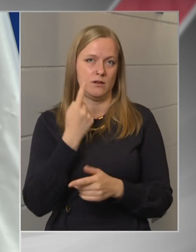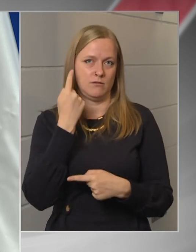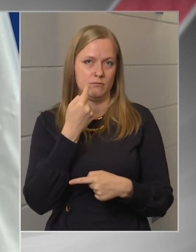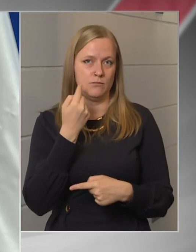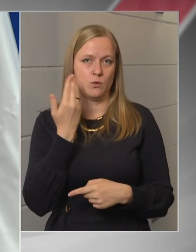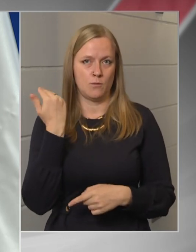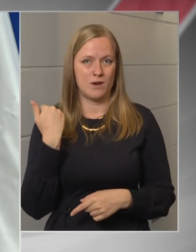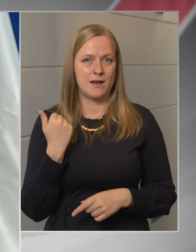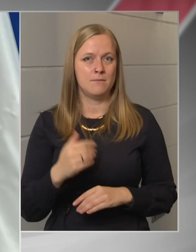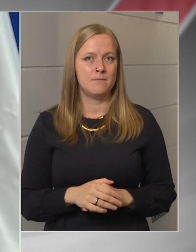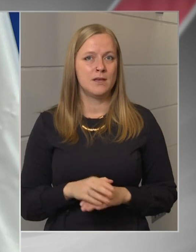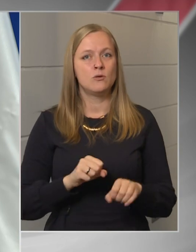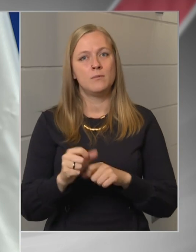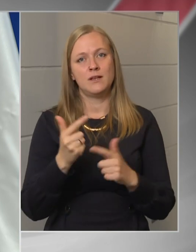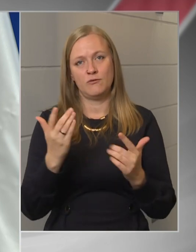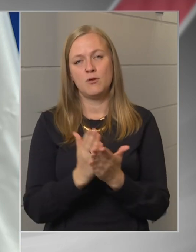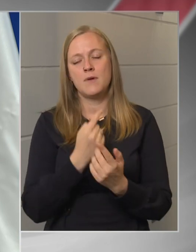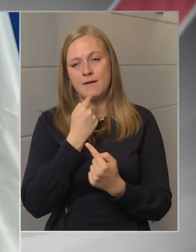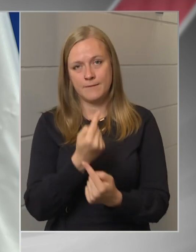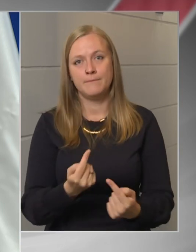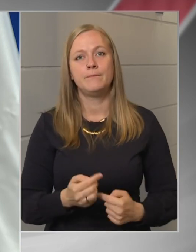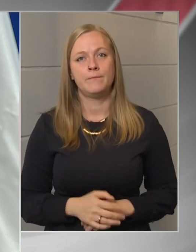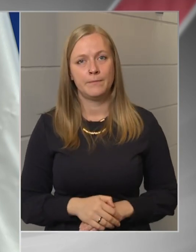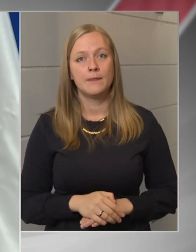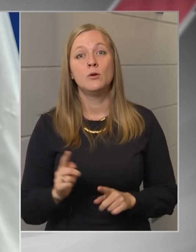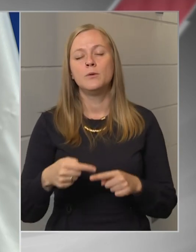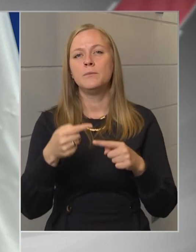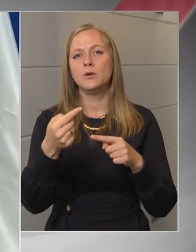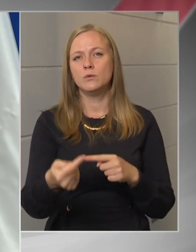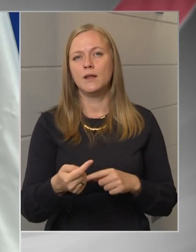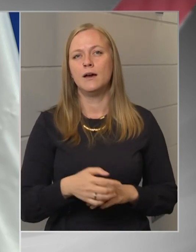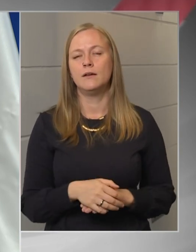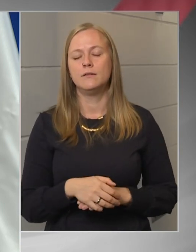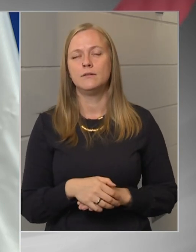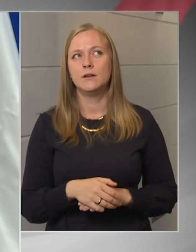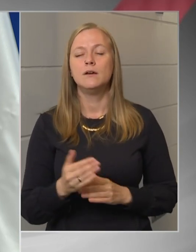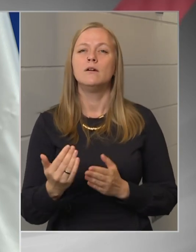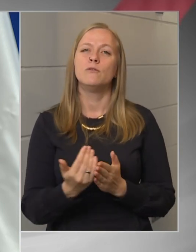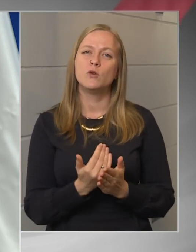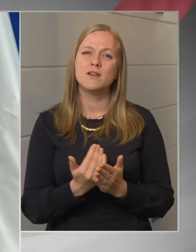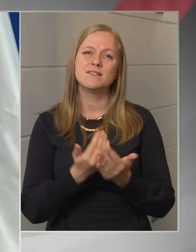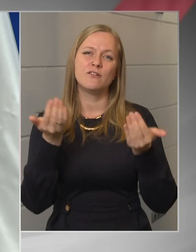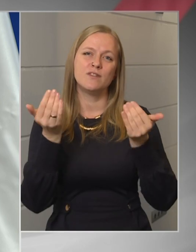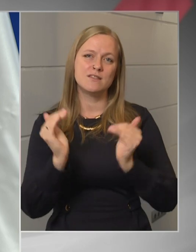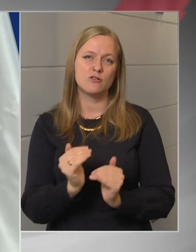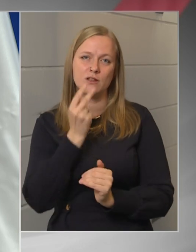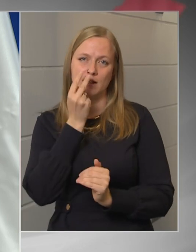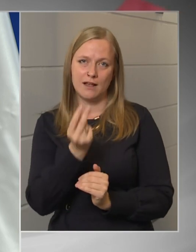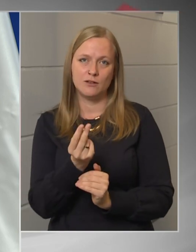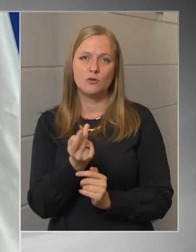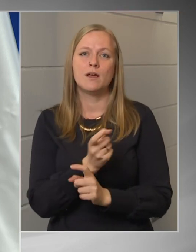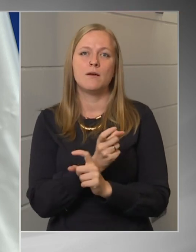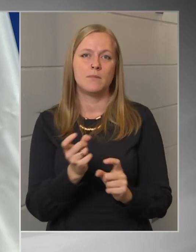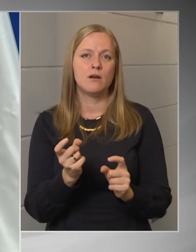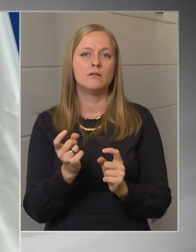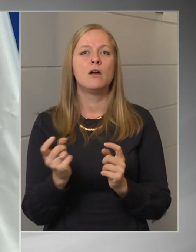a korábbi kormányinfón is már elmondtam, hogy miután a fogyasztás visszaesését látjuk, és ebből adóan a